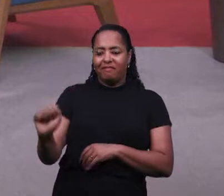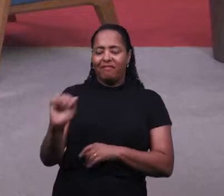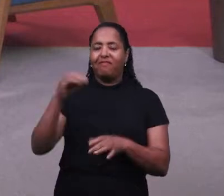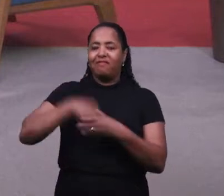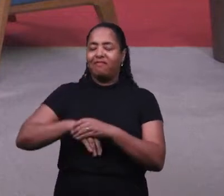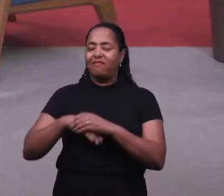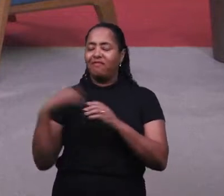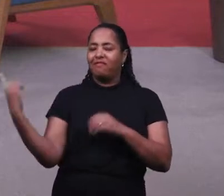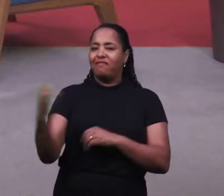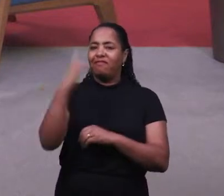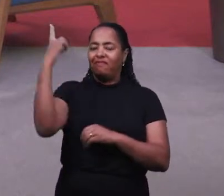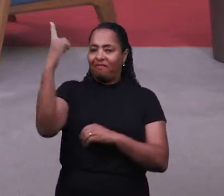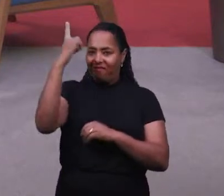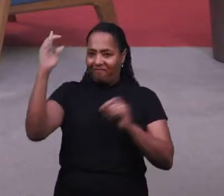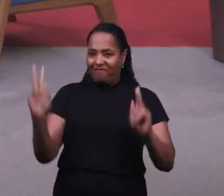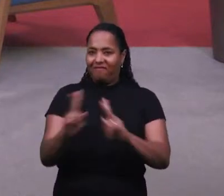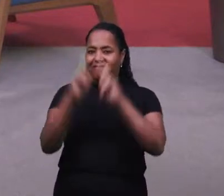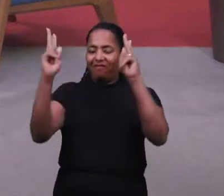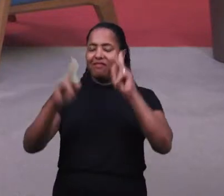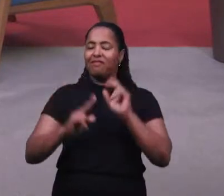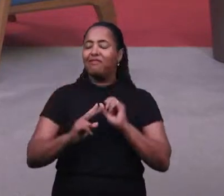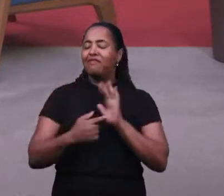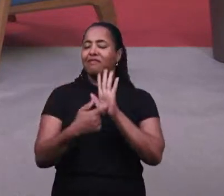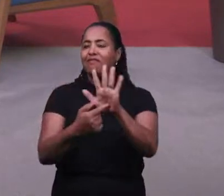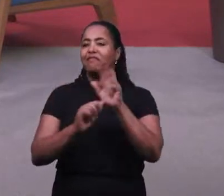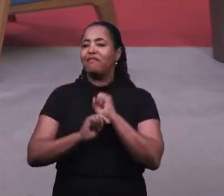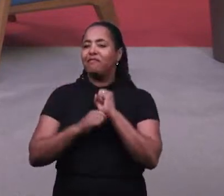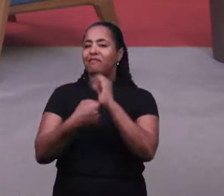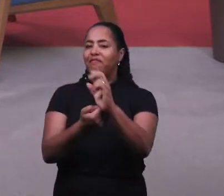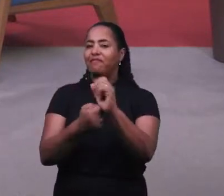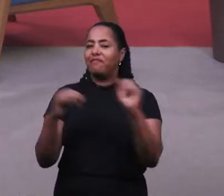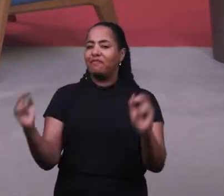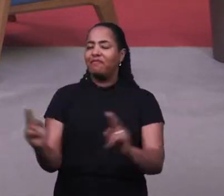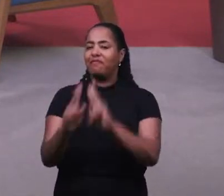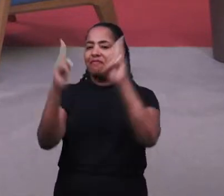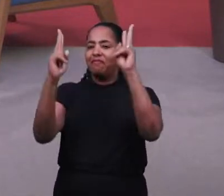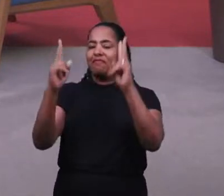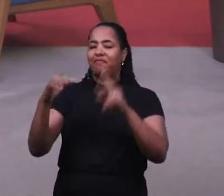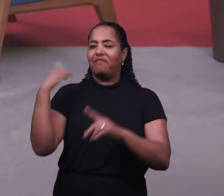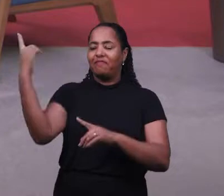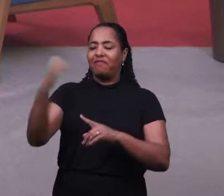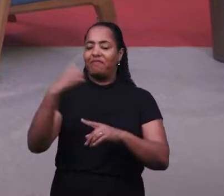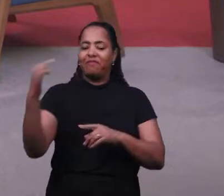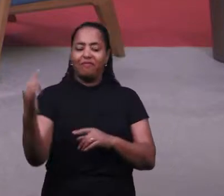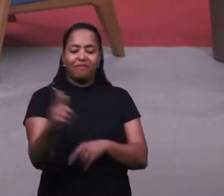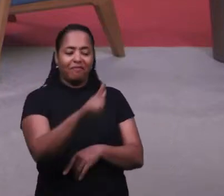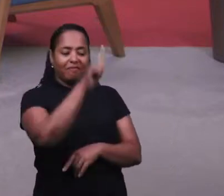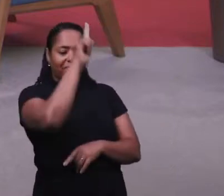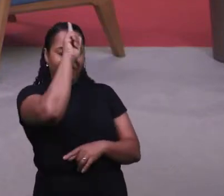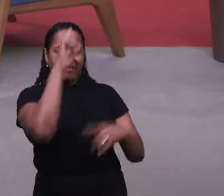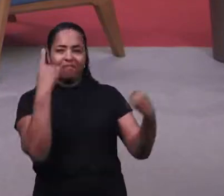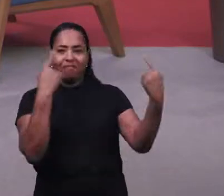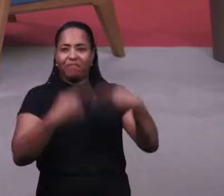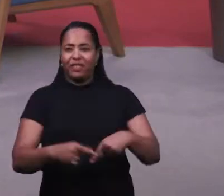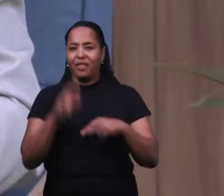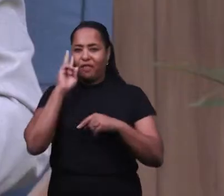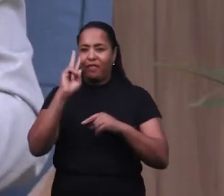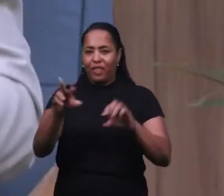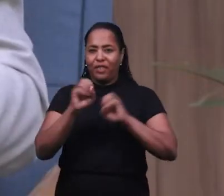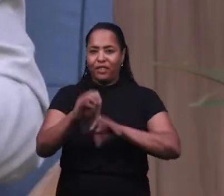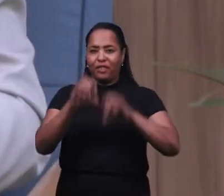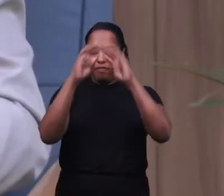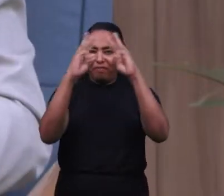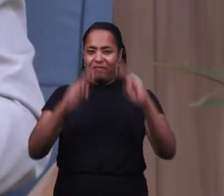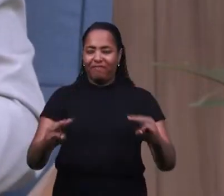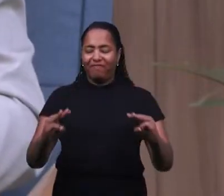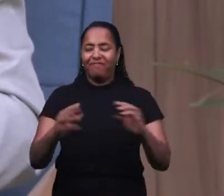professeure Carla Figueiredo, dans la thématique Les victoires de David, nous parlera sur le secret de la victoire de David sur Goliath. Assistez